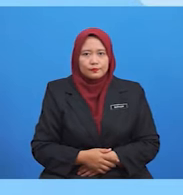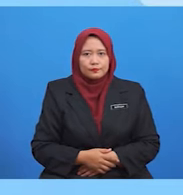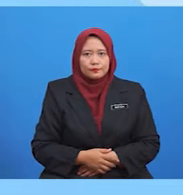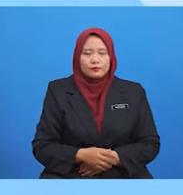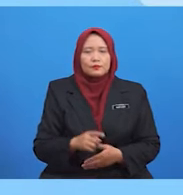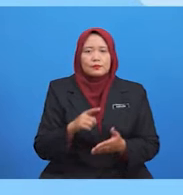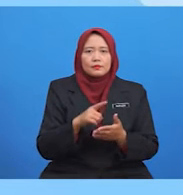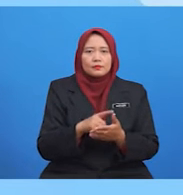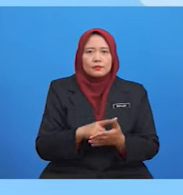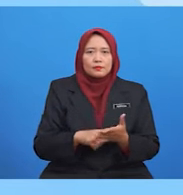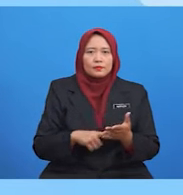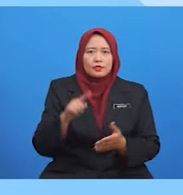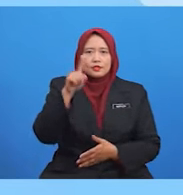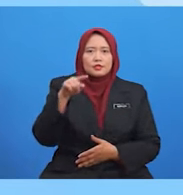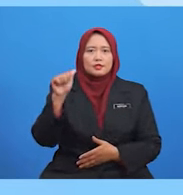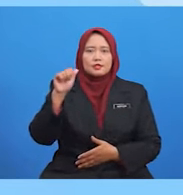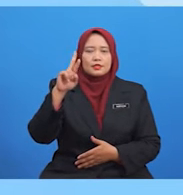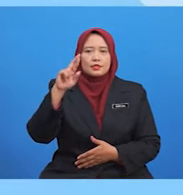atom?